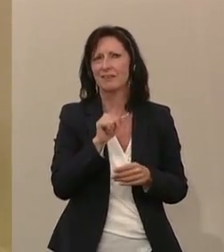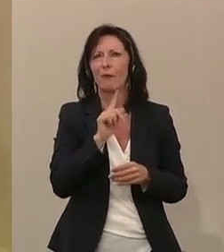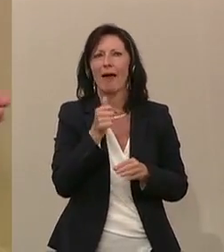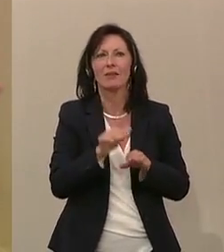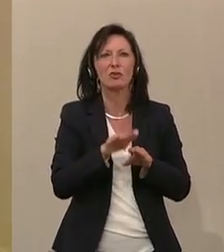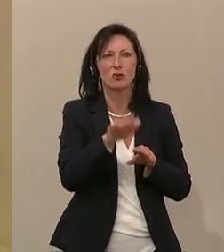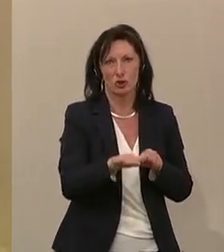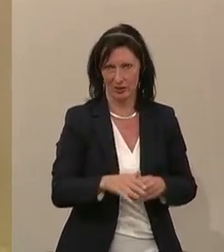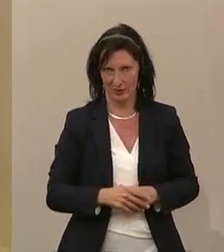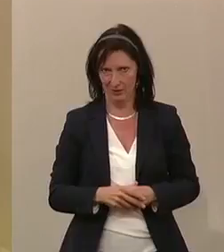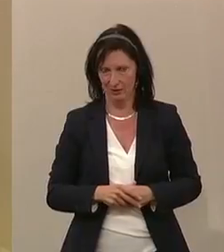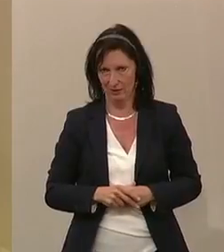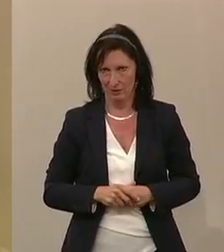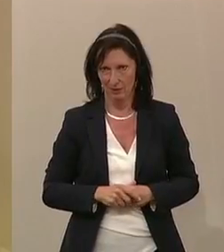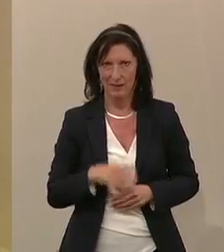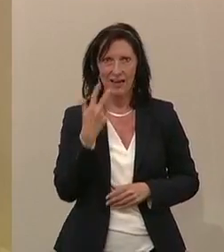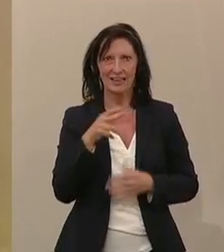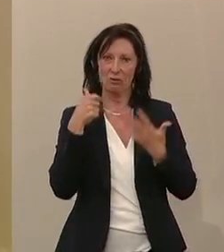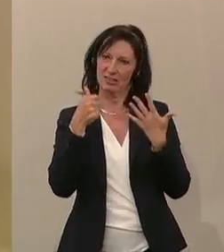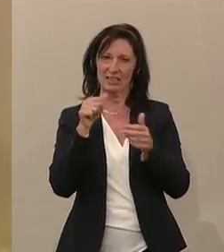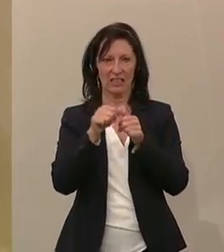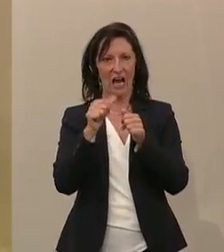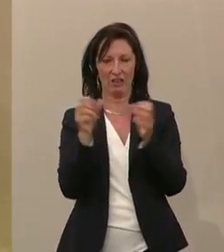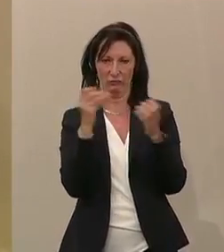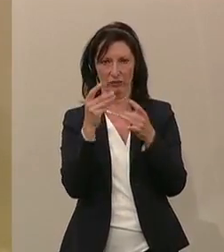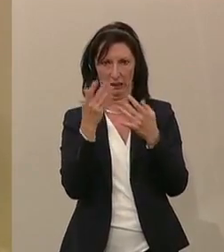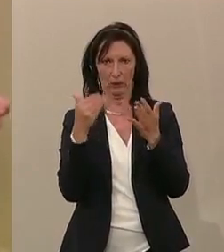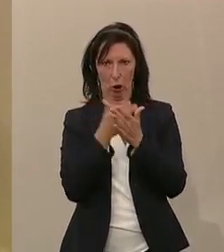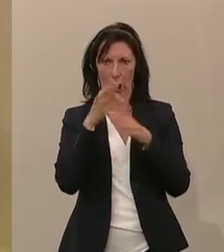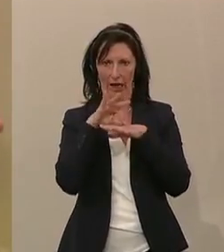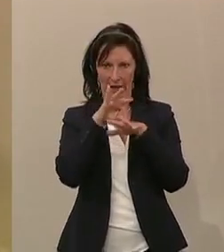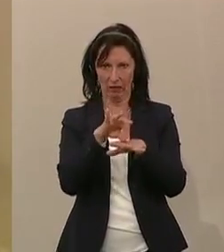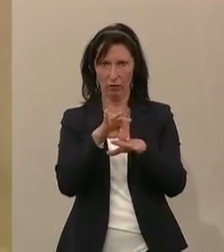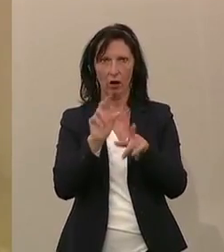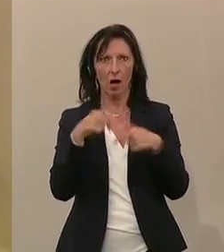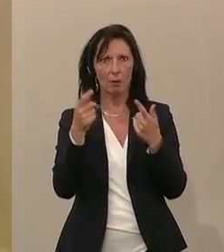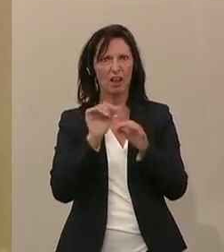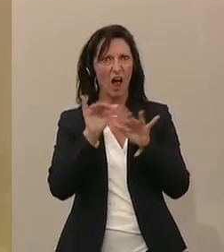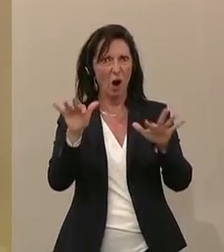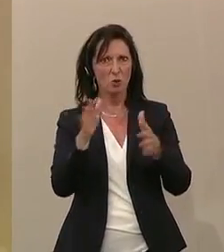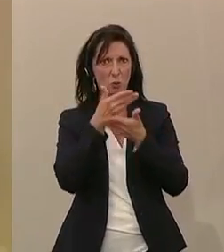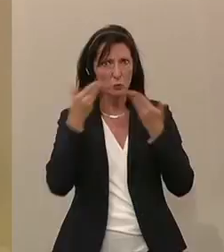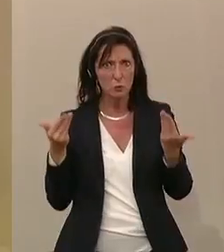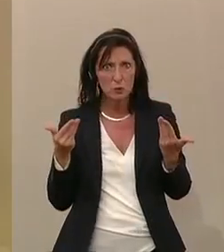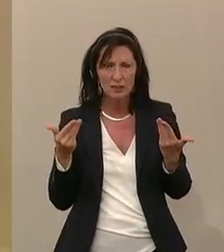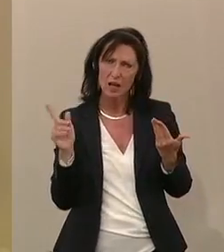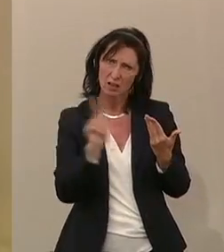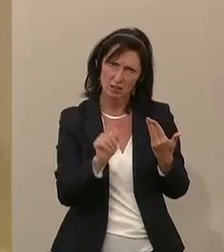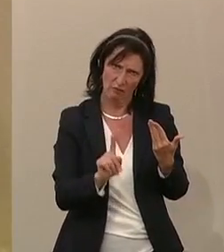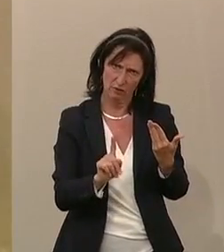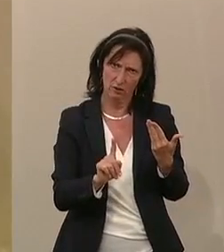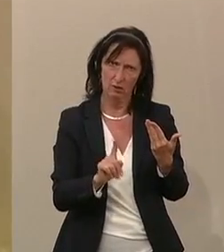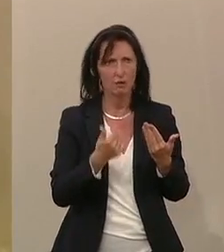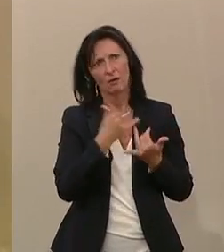dass wir jetzt beispielsweise einen 360-Grad-Feedback einführen, das dann ohne irgendwelche Auswirkungen bleibt, das in Schubladen verschwindet. Das darf nicht